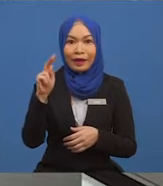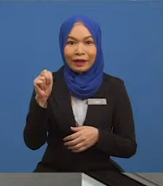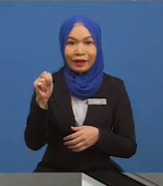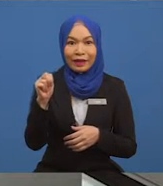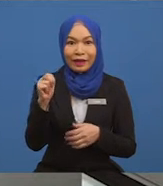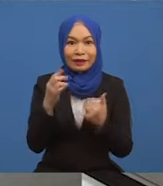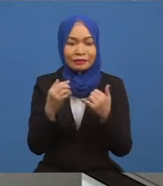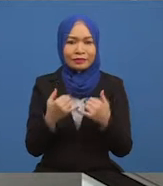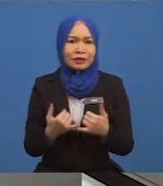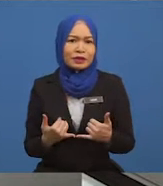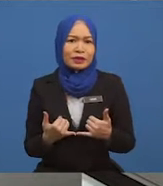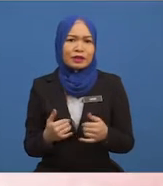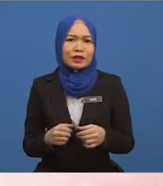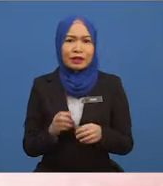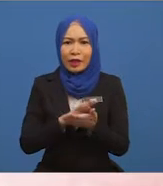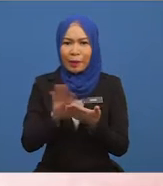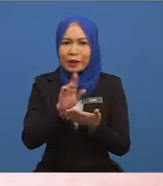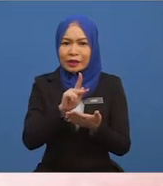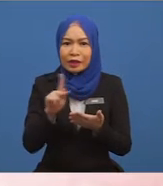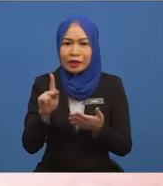pengertian respirasi aerob.